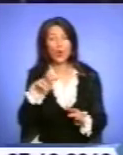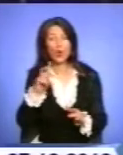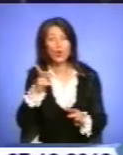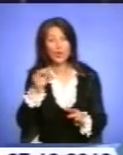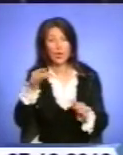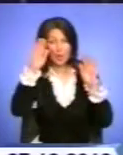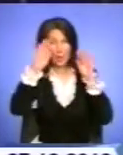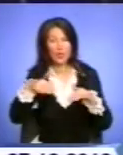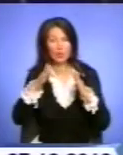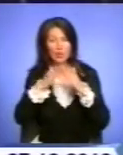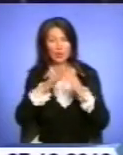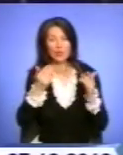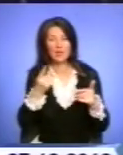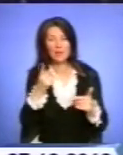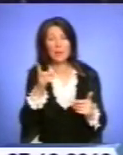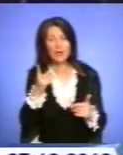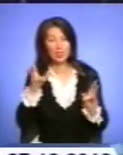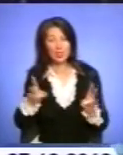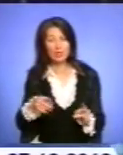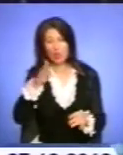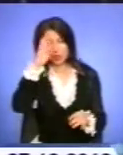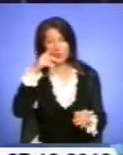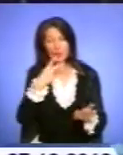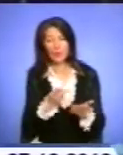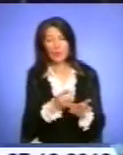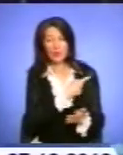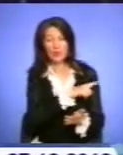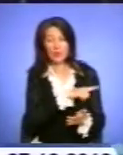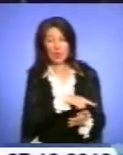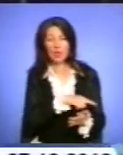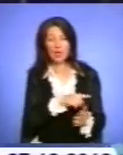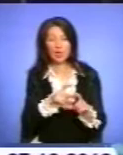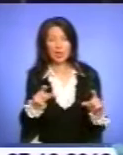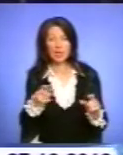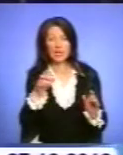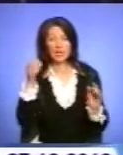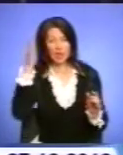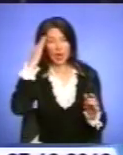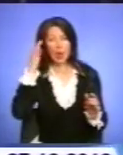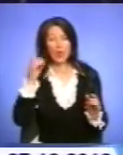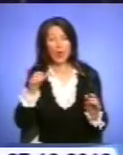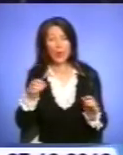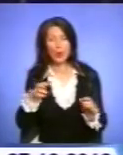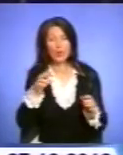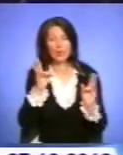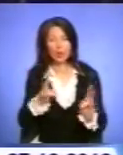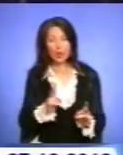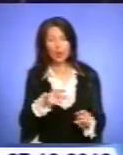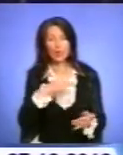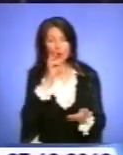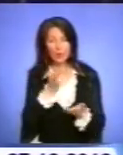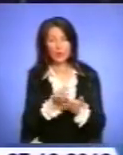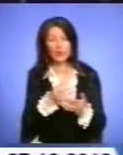жертви. Чоловік потрапив до лікарні із черепно-мозковою травмою. Хто відповість за втрачене здоров'я, намагалися з'ясувати